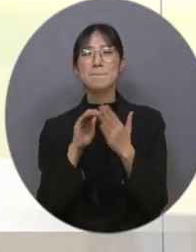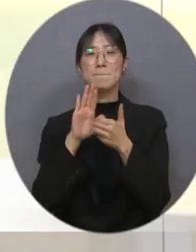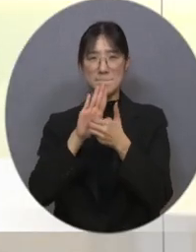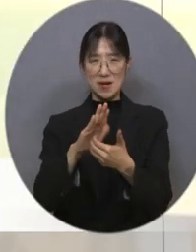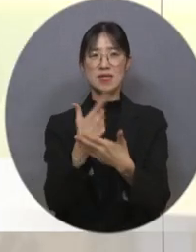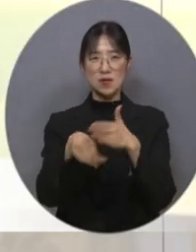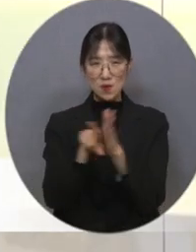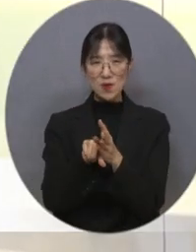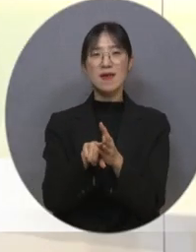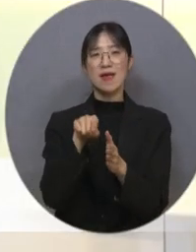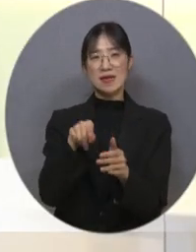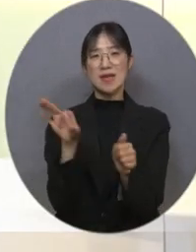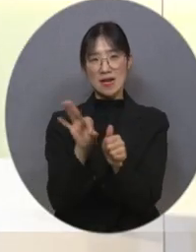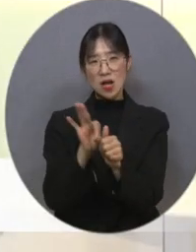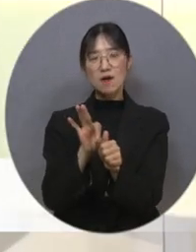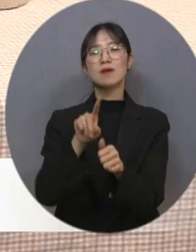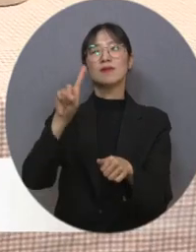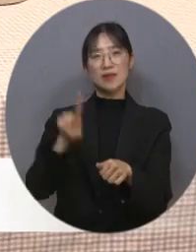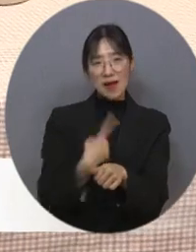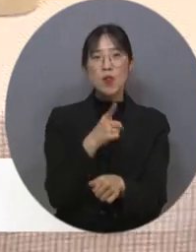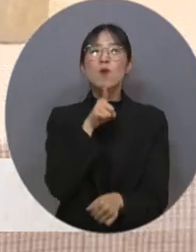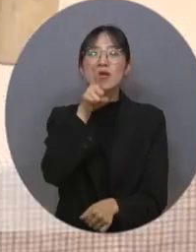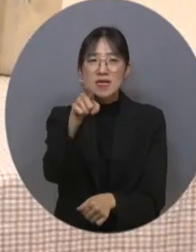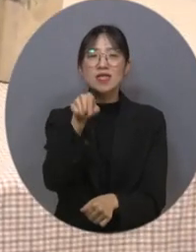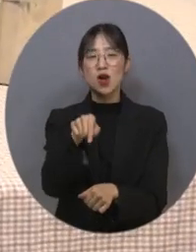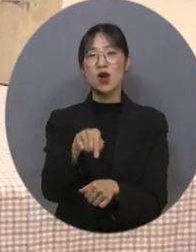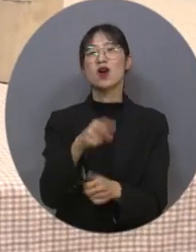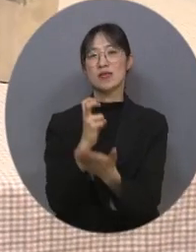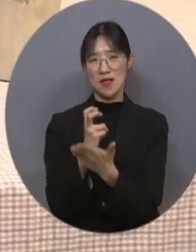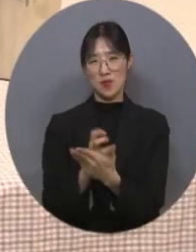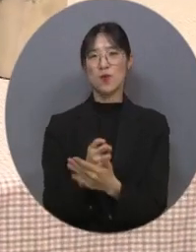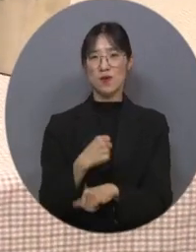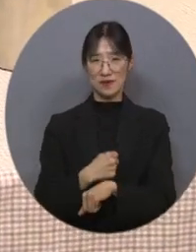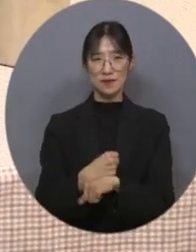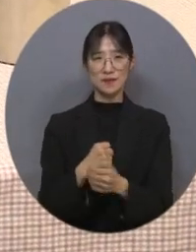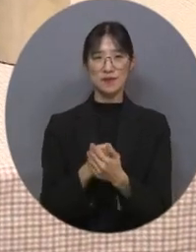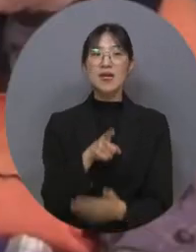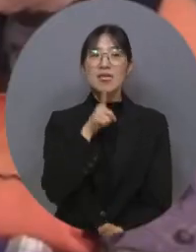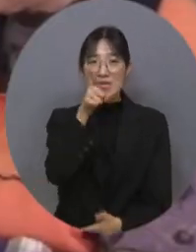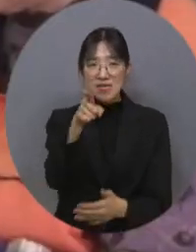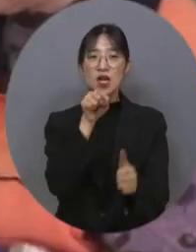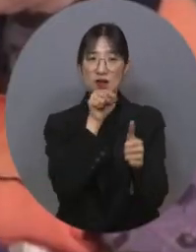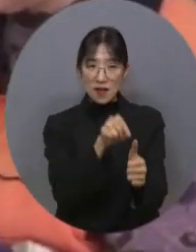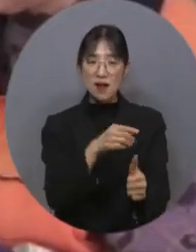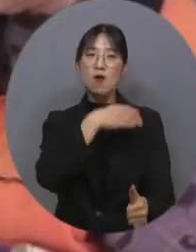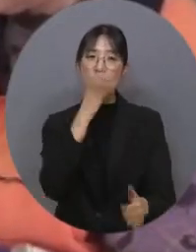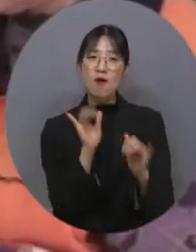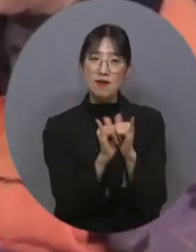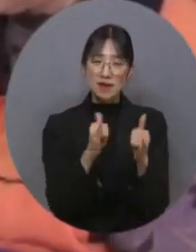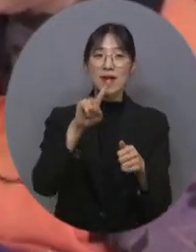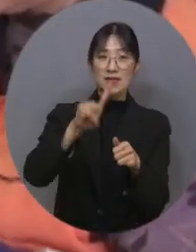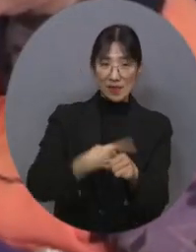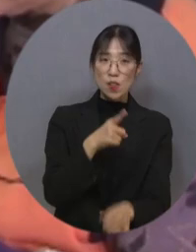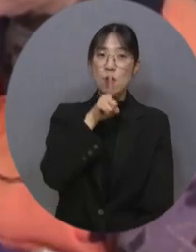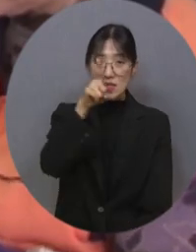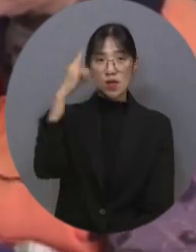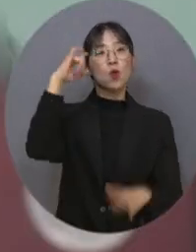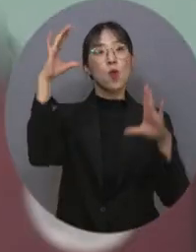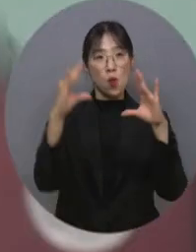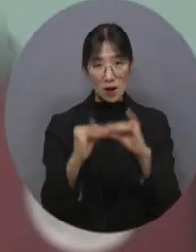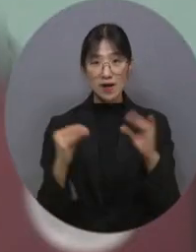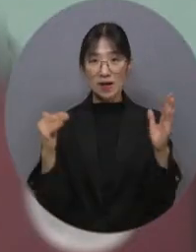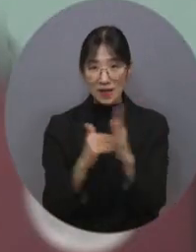근로 잔여장려금 자동 신청 제도를 시행합니다. 장려금 신청 대상인 고령자 등이 자동 신청에 동의한